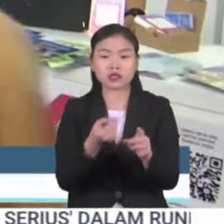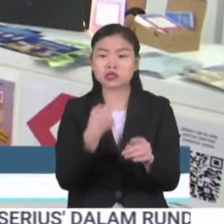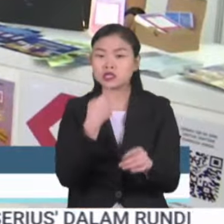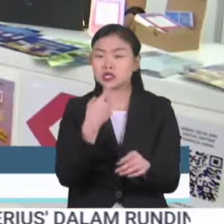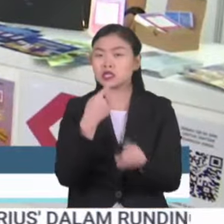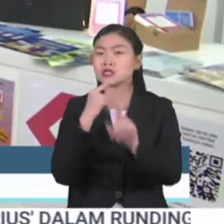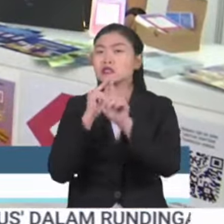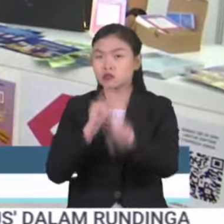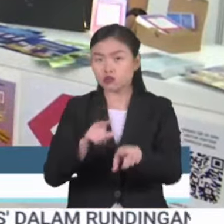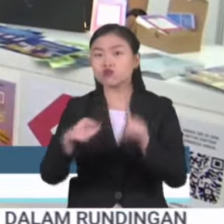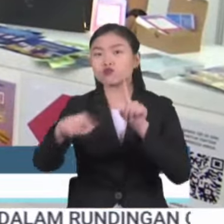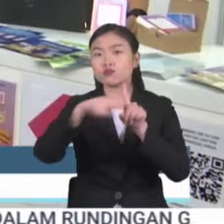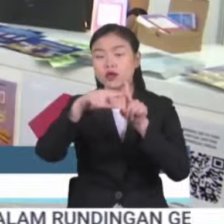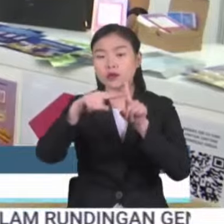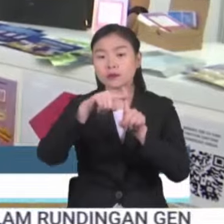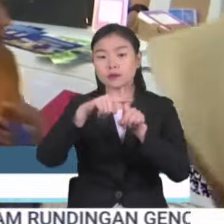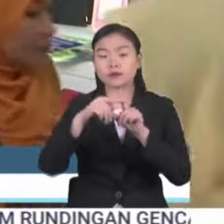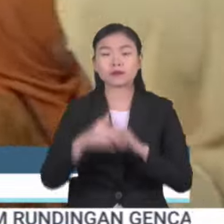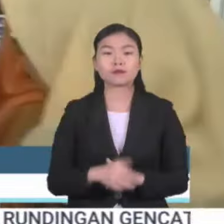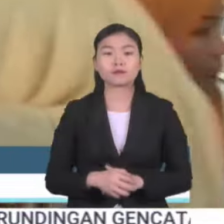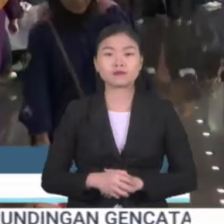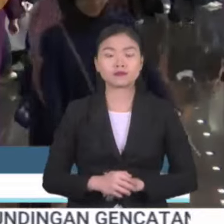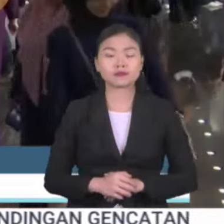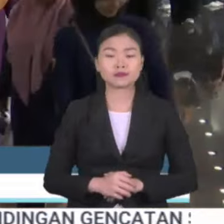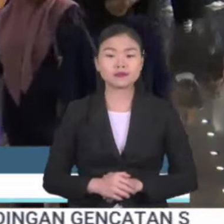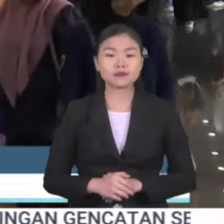penganjuran program berkenaan.